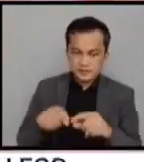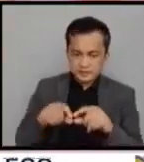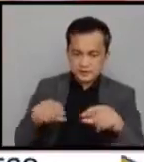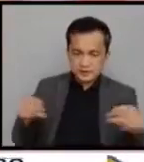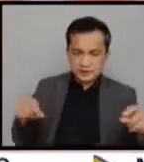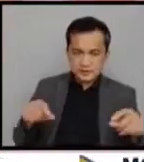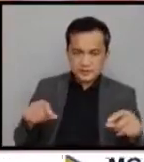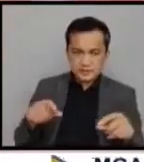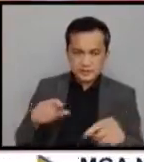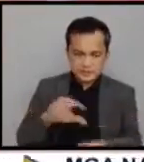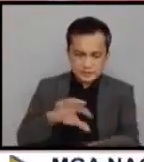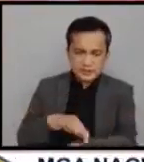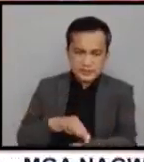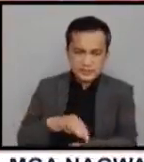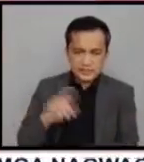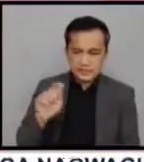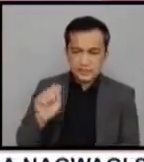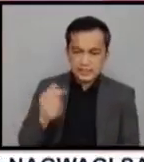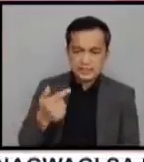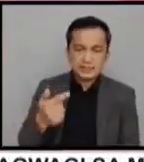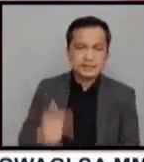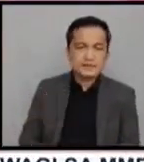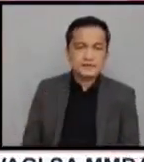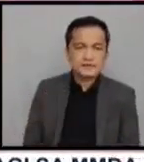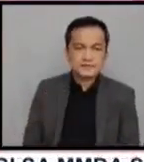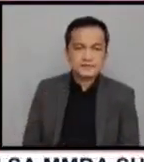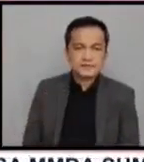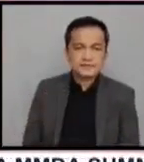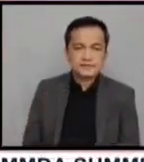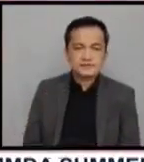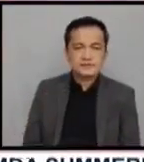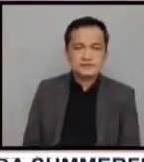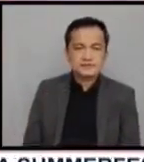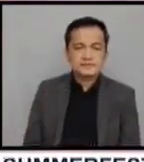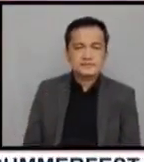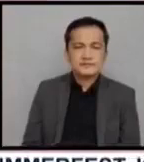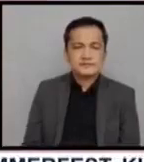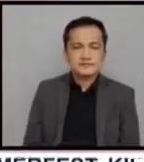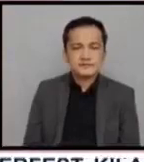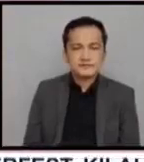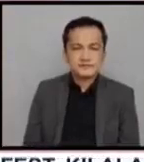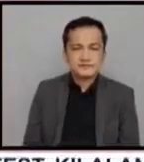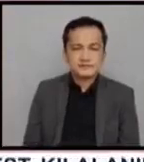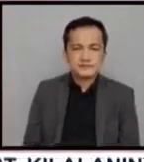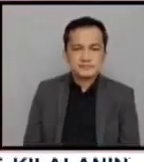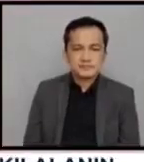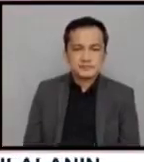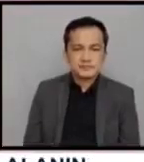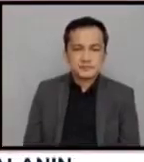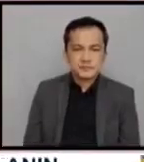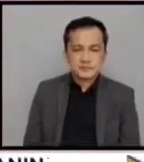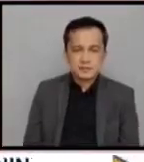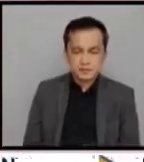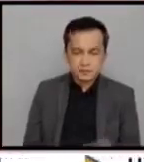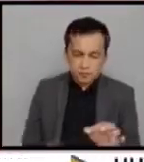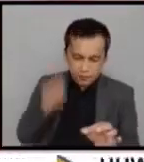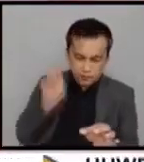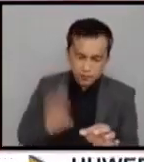leather tag. Okay. So, una, binubutasan namin siya. Mm-hmm.